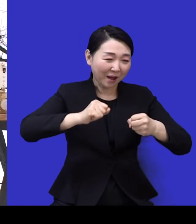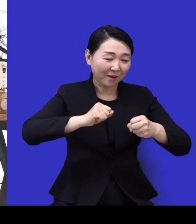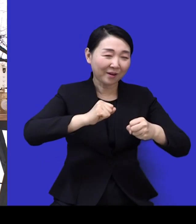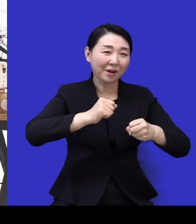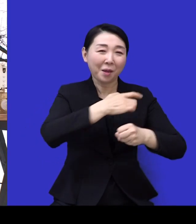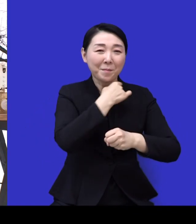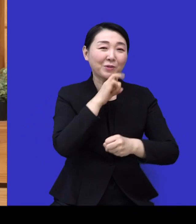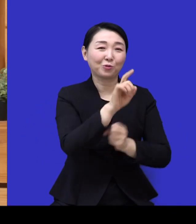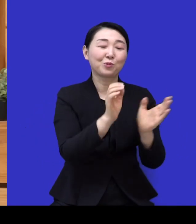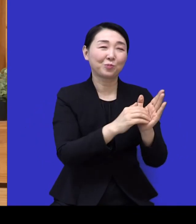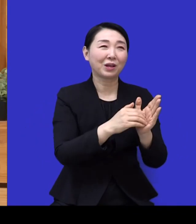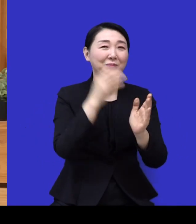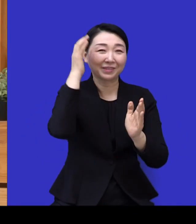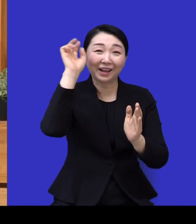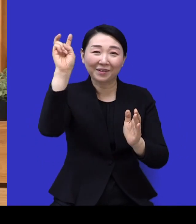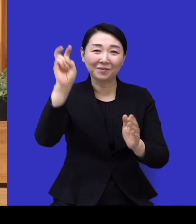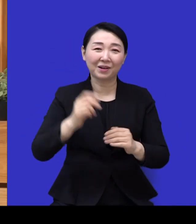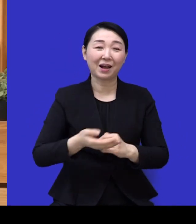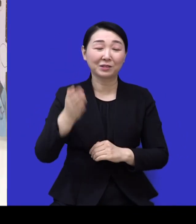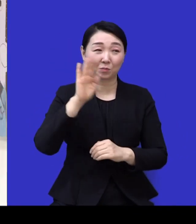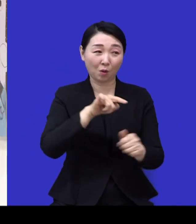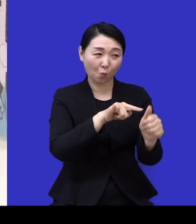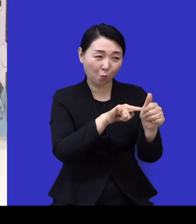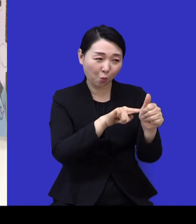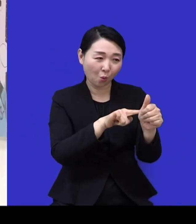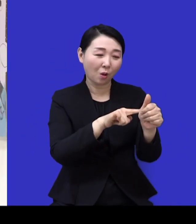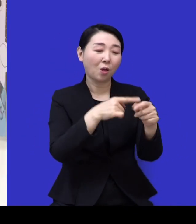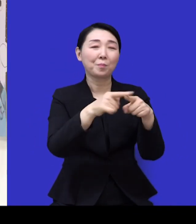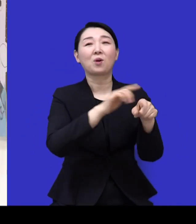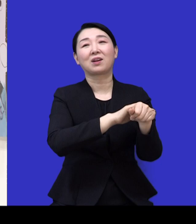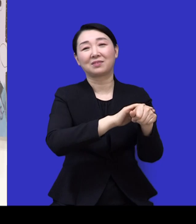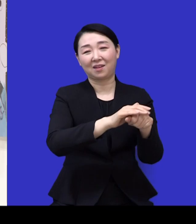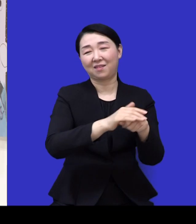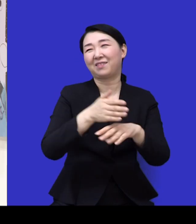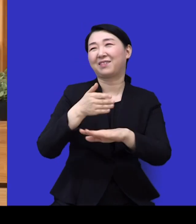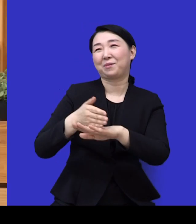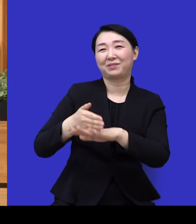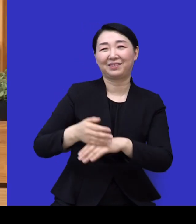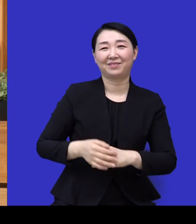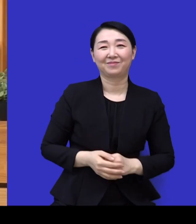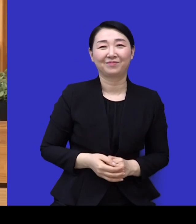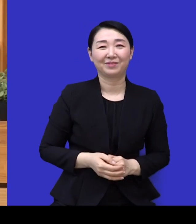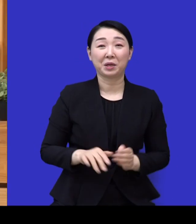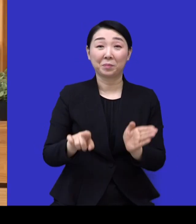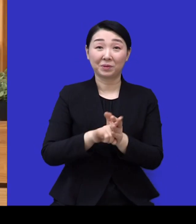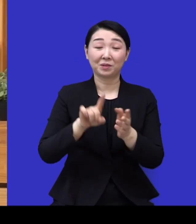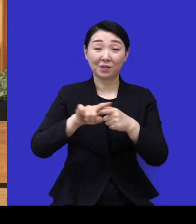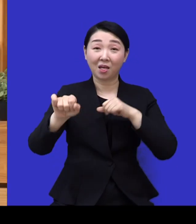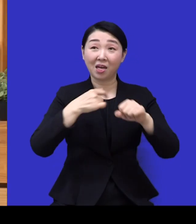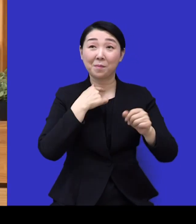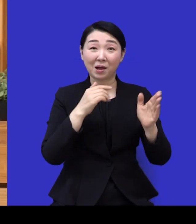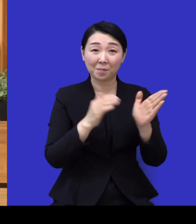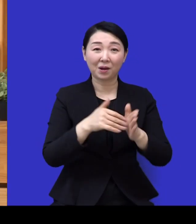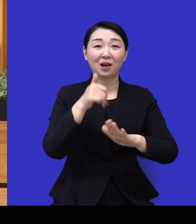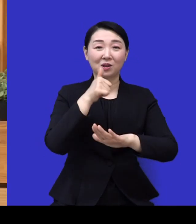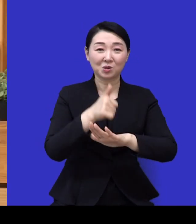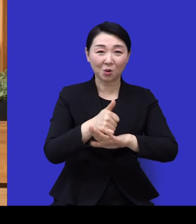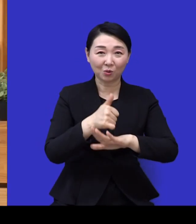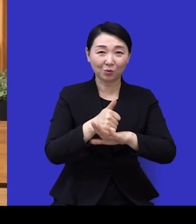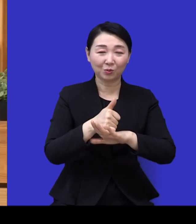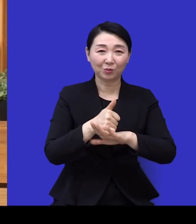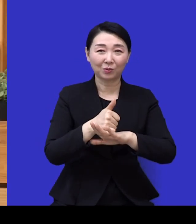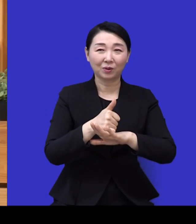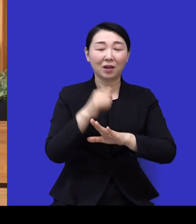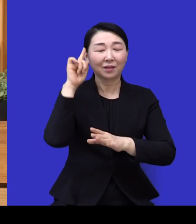난감한데 그래도 그 높게 평가를 하셨네요. 감사하죠. 네, 감사했어요. 그러니까 믿음대로 행했더니 결국은 결과죠.